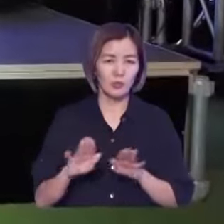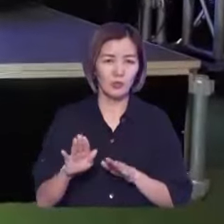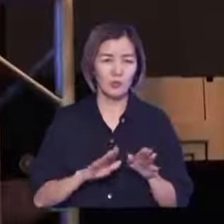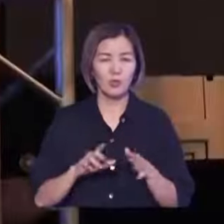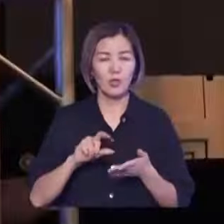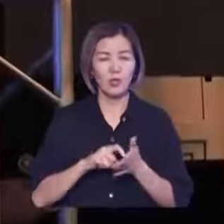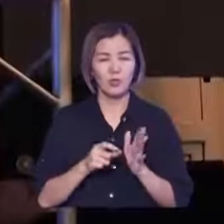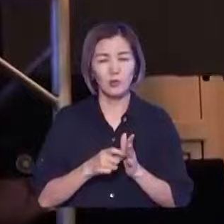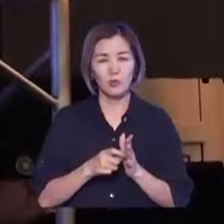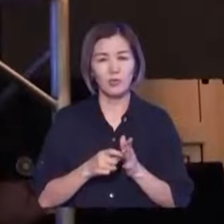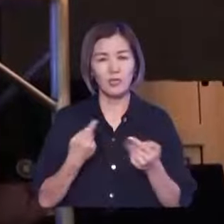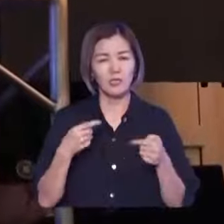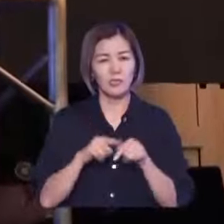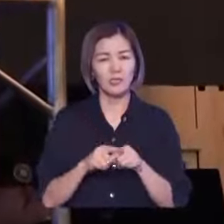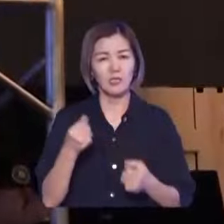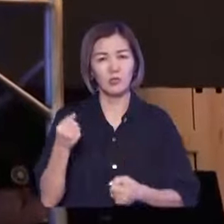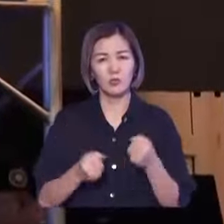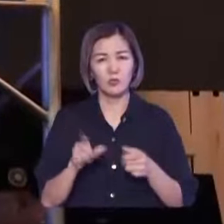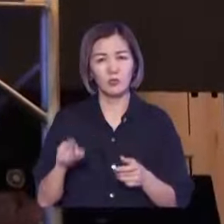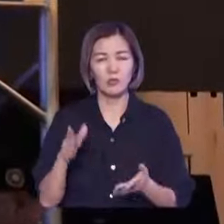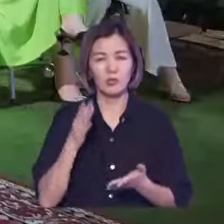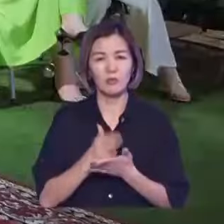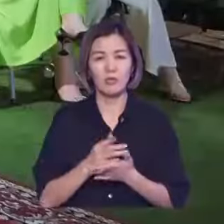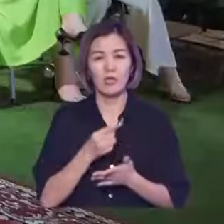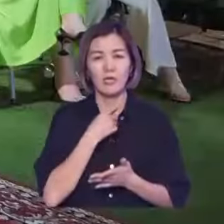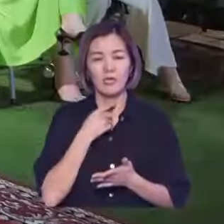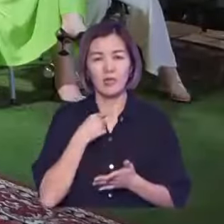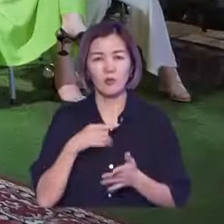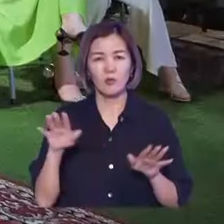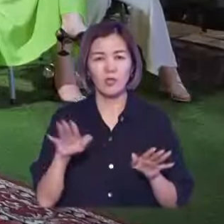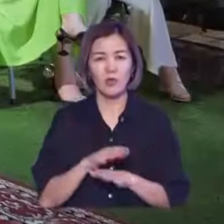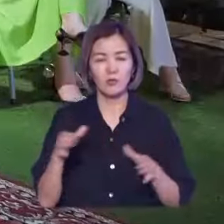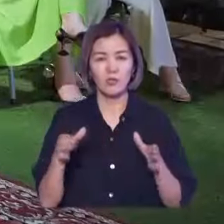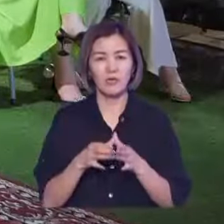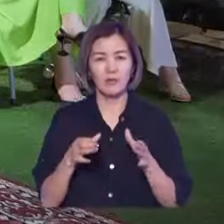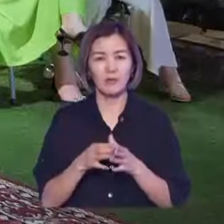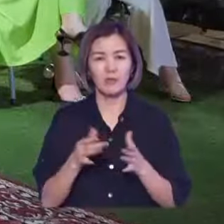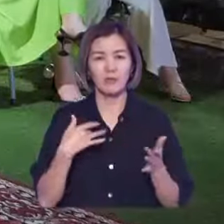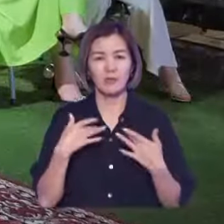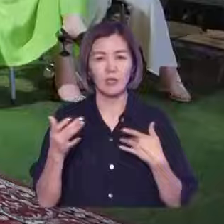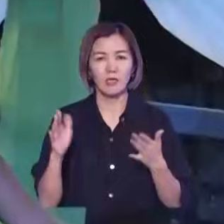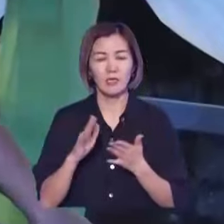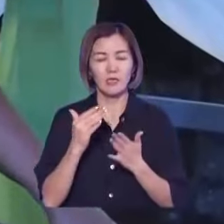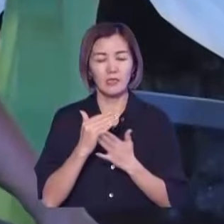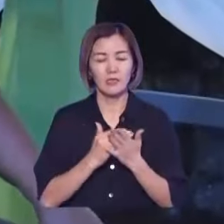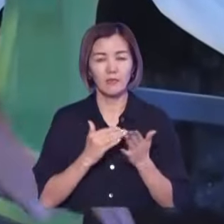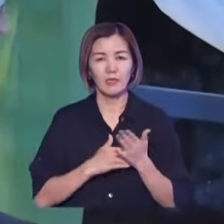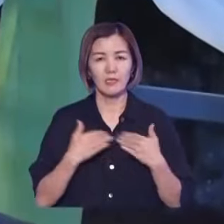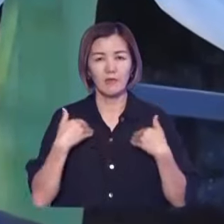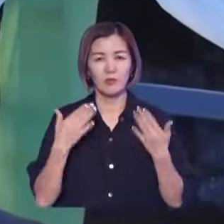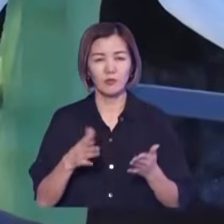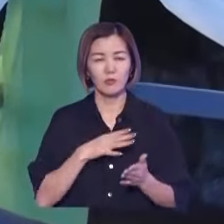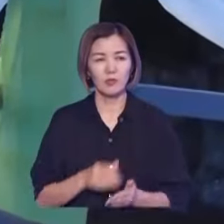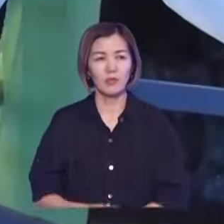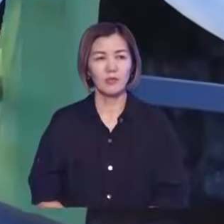техник пен жүргізушілер де бар. Ал шара соңында Талдықорған әуендері ансамблінің өнерпаздары ән шырқап, жанды дауыста концерттік